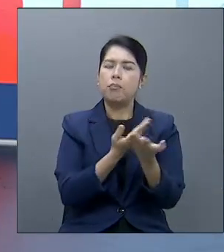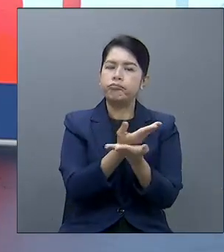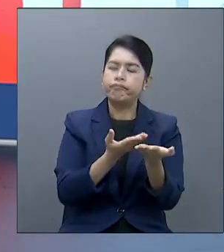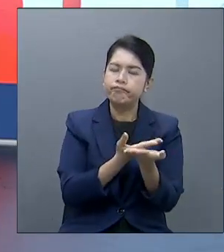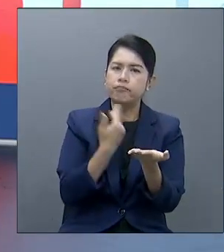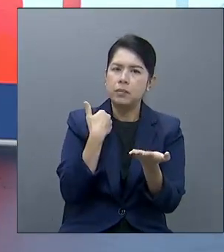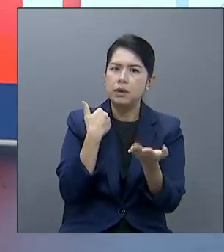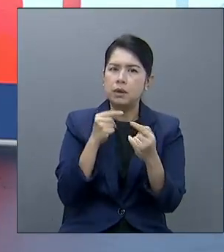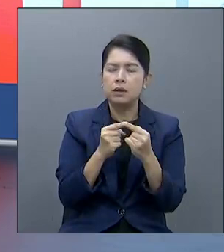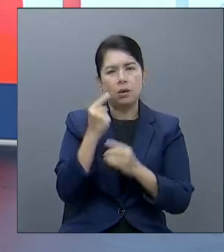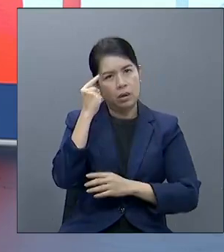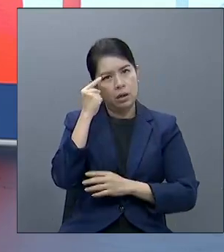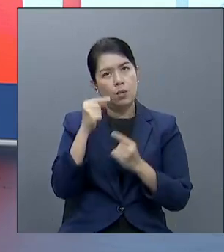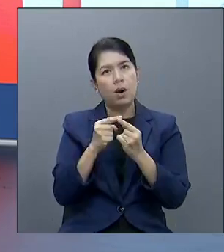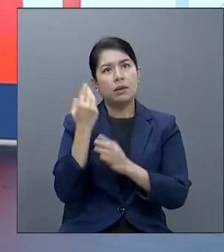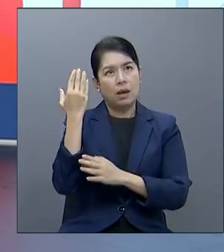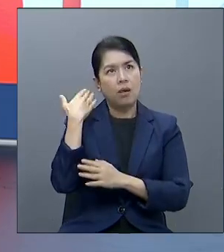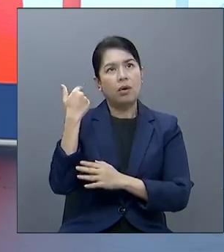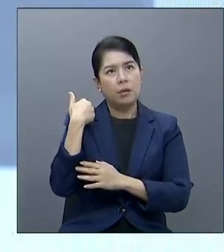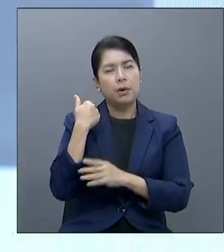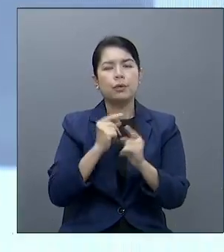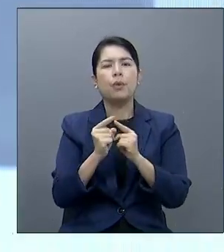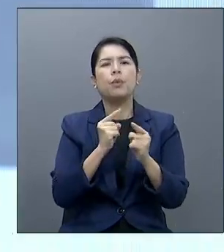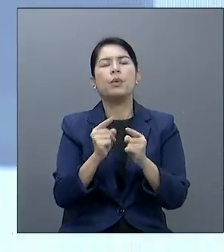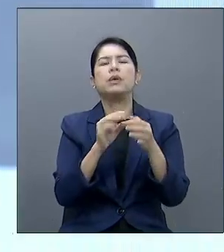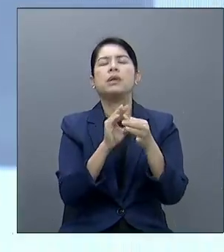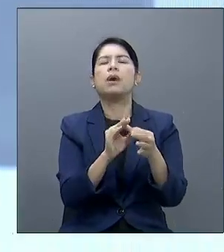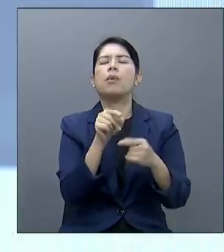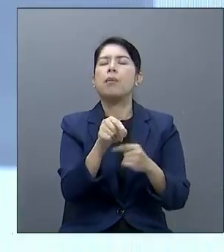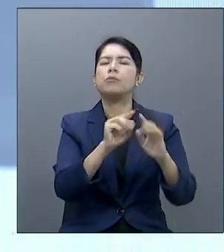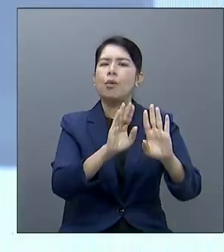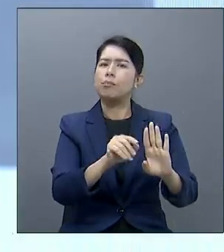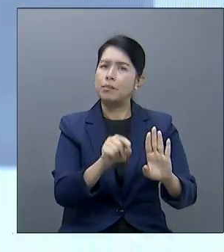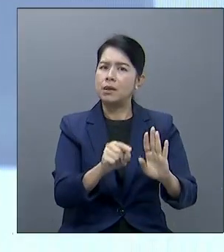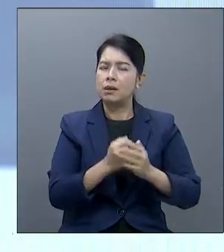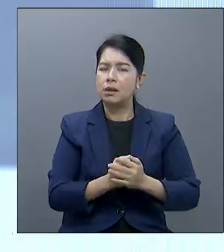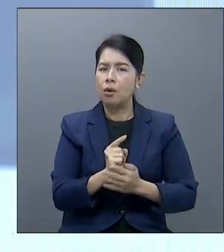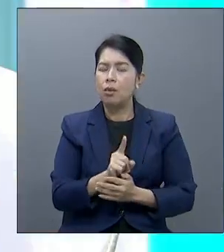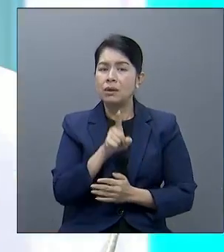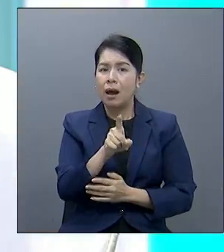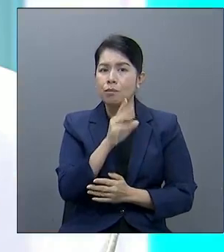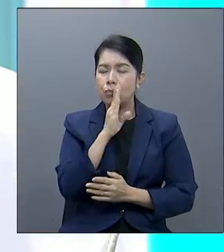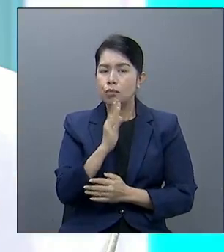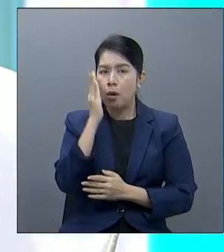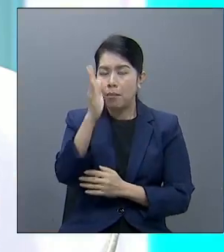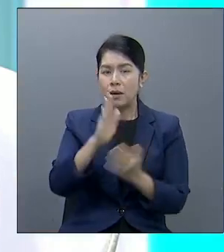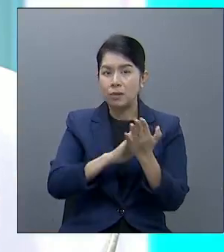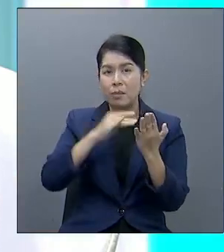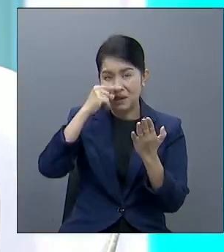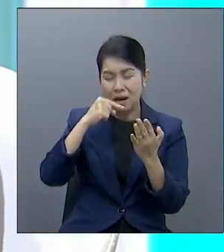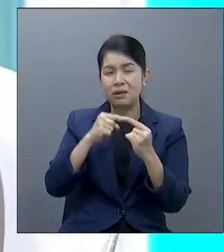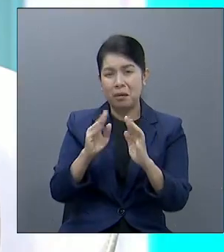ายการของไทยทีวีก็เคยมีสัมภาษณ์เรื่องนี้ด้วย แหมฟังแล้วดีจังเราจะได้เห็นโมเดลแบบนี้ในประเทศไทยบ้างไหมคะ คือถ้าถาม